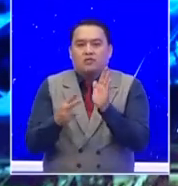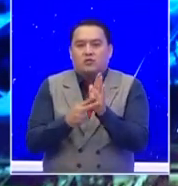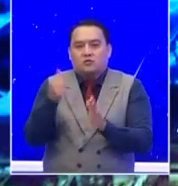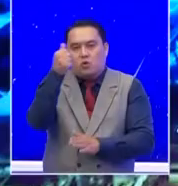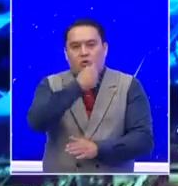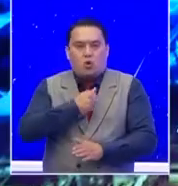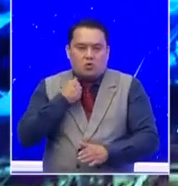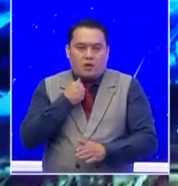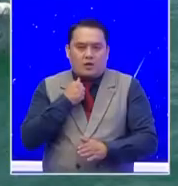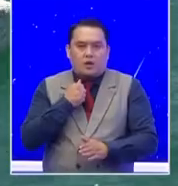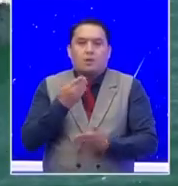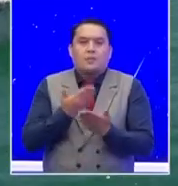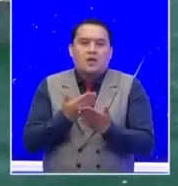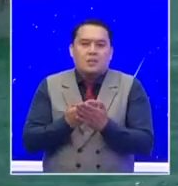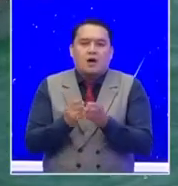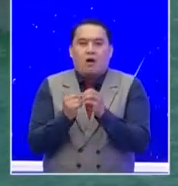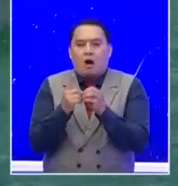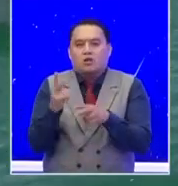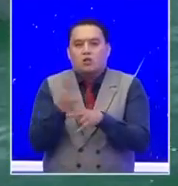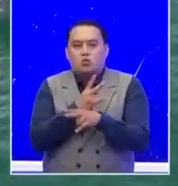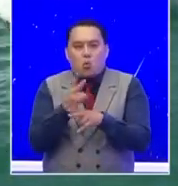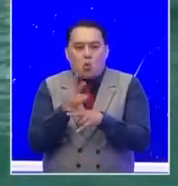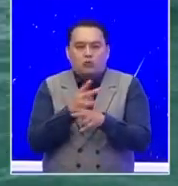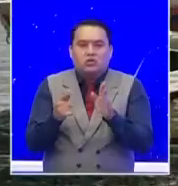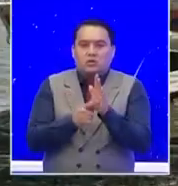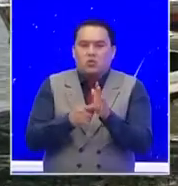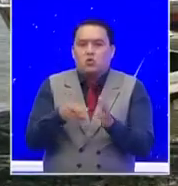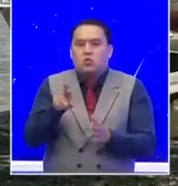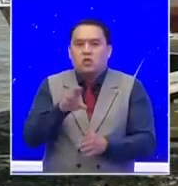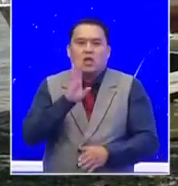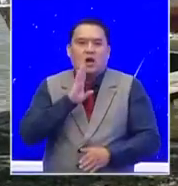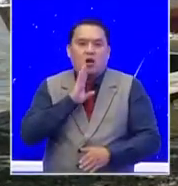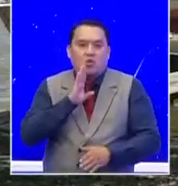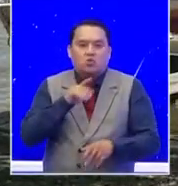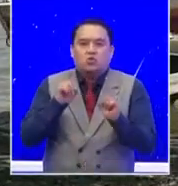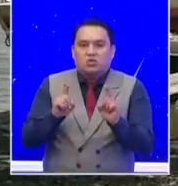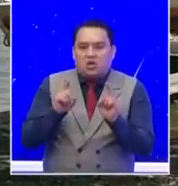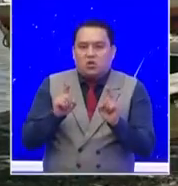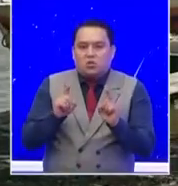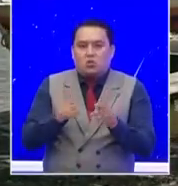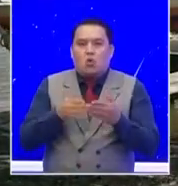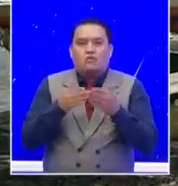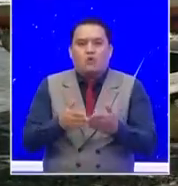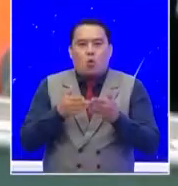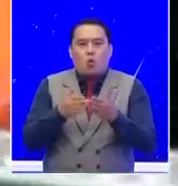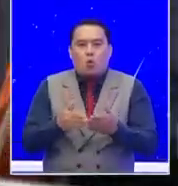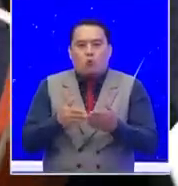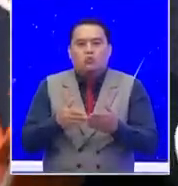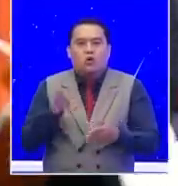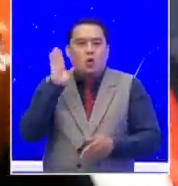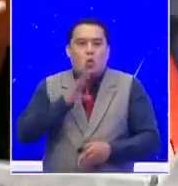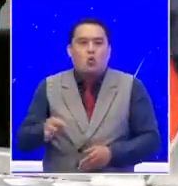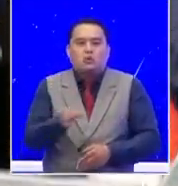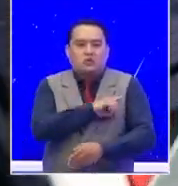1998 года рождения около 11 часов ночи 7 июня девушку сидящую на надувной лодке у берега озера